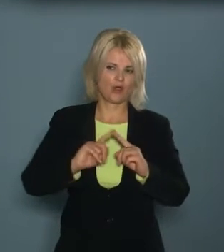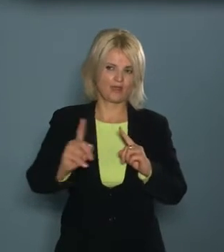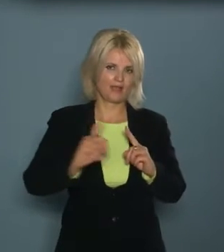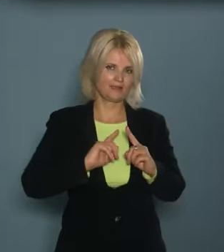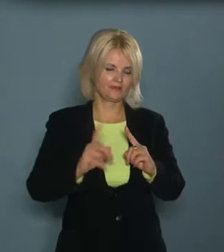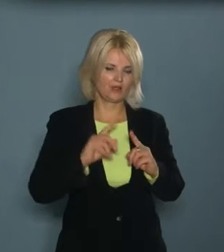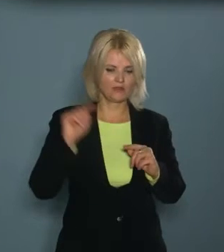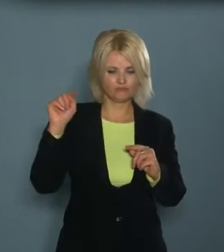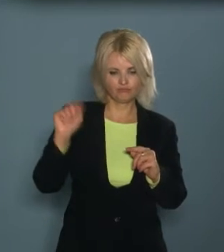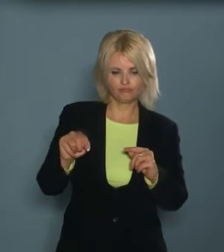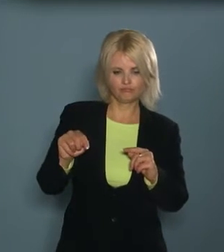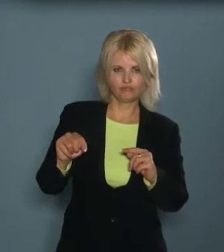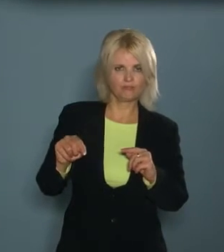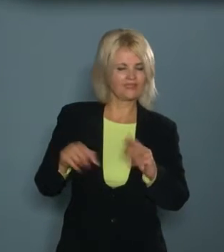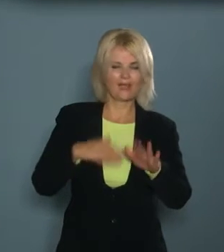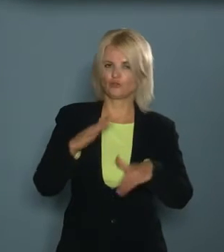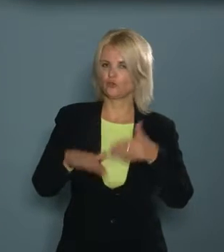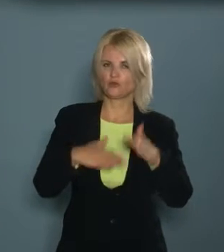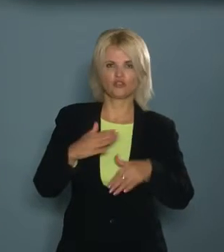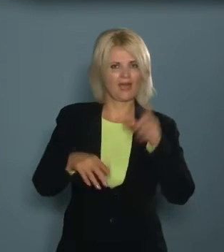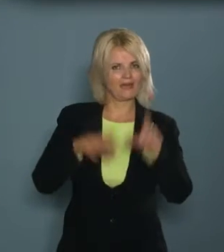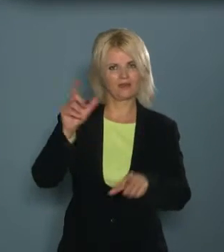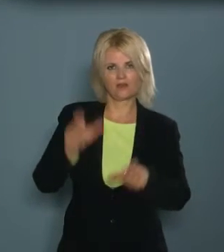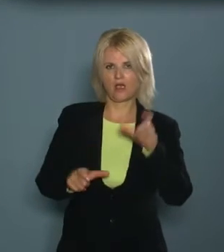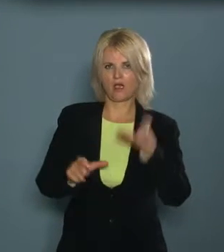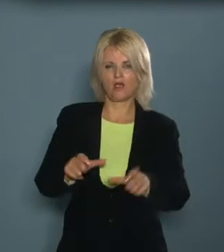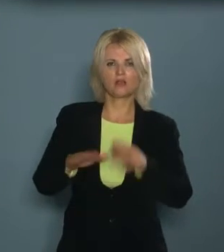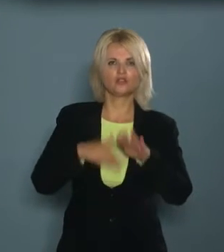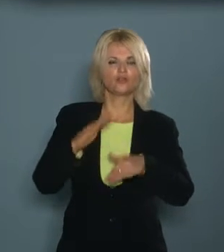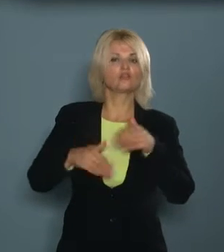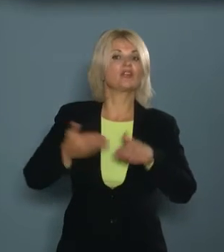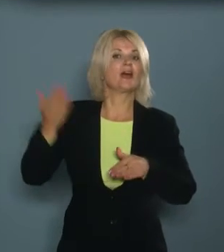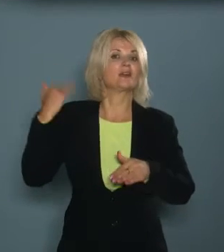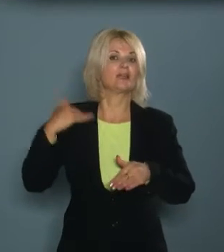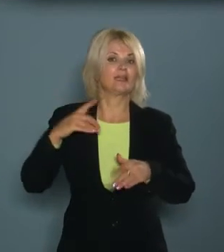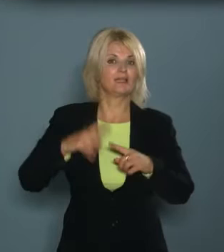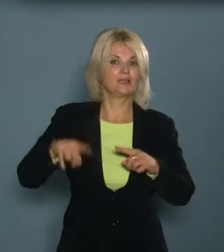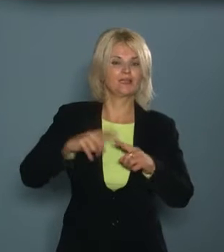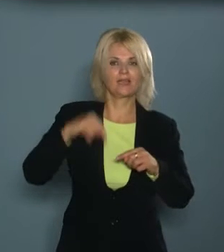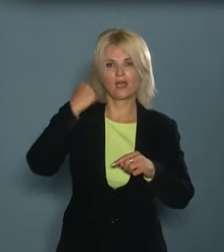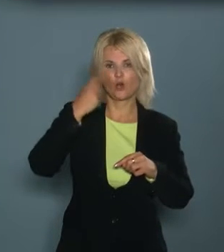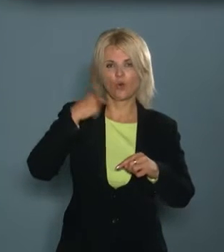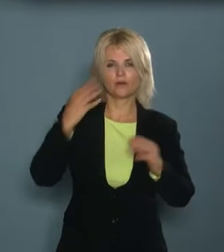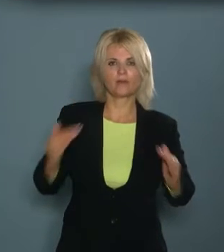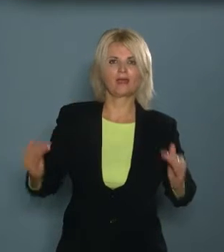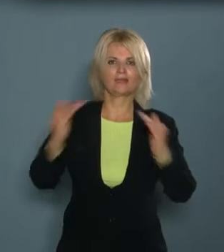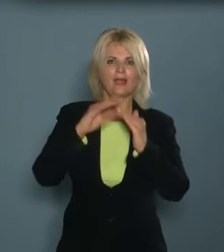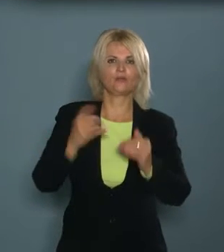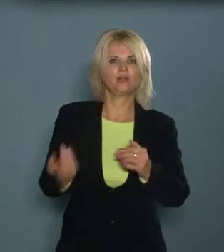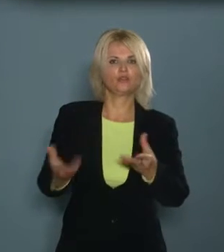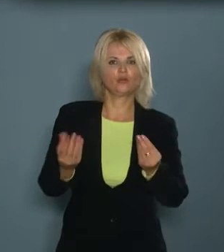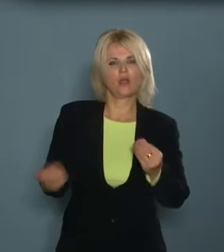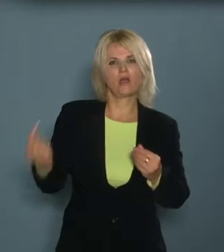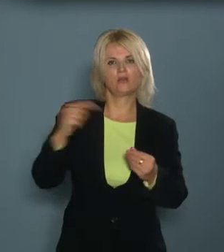járnak, nem soroksáriak. Soroksár régi részéről, a Miltelepről, Orbánhegyről is sokan járnak, de nagyon sokan